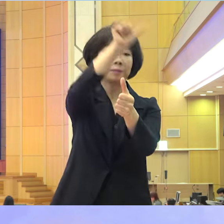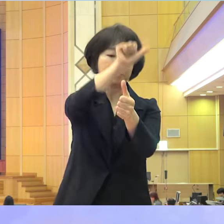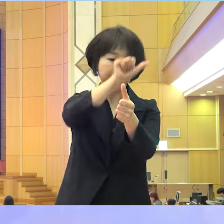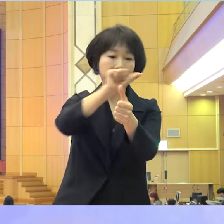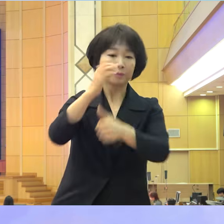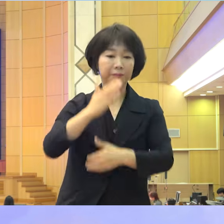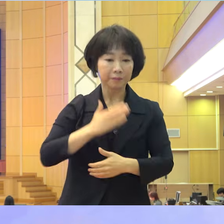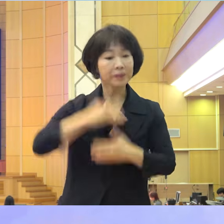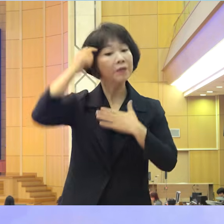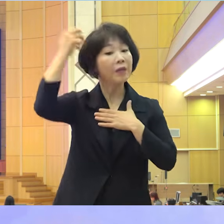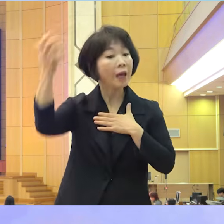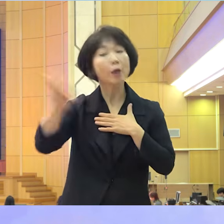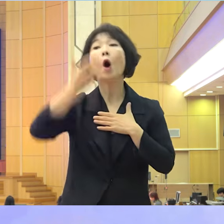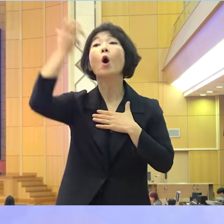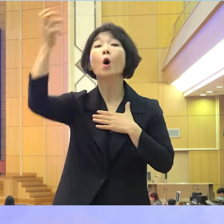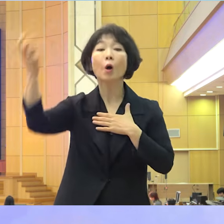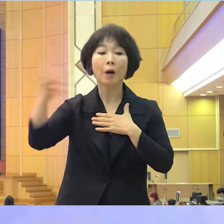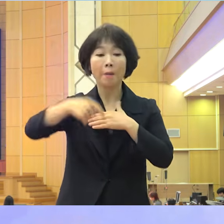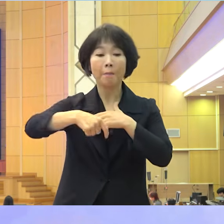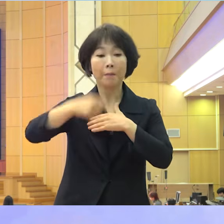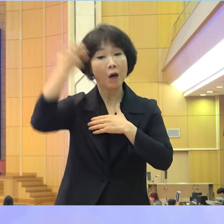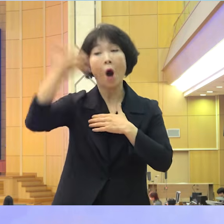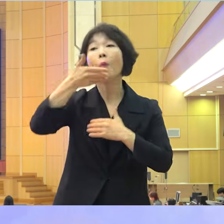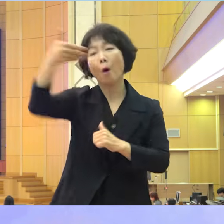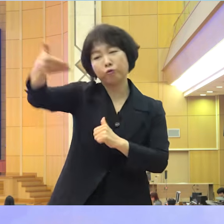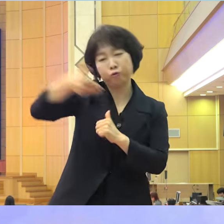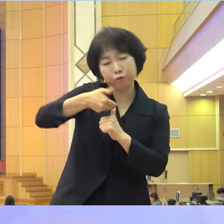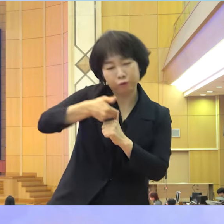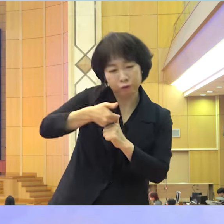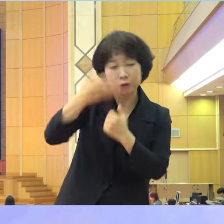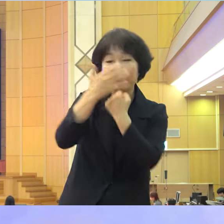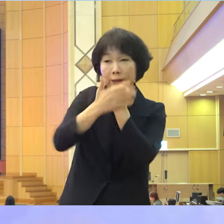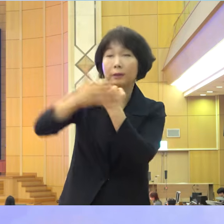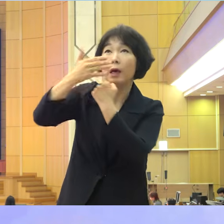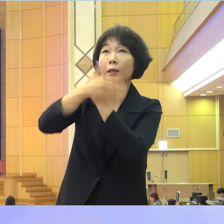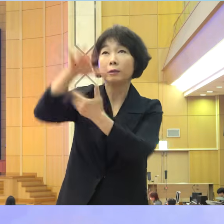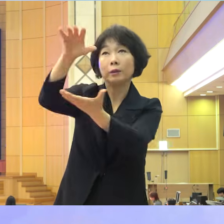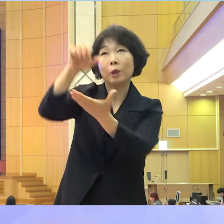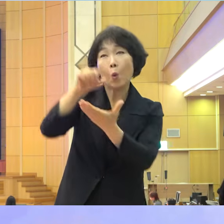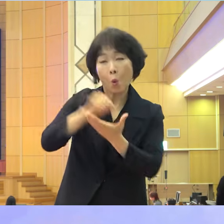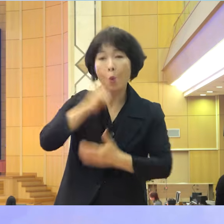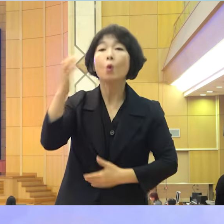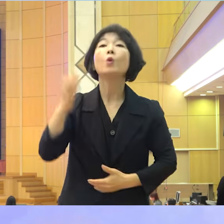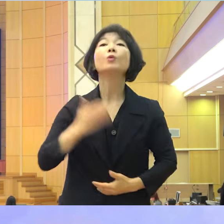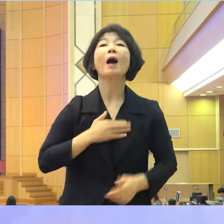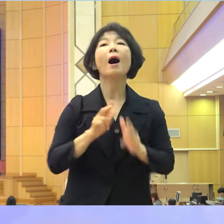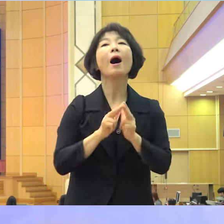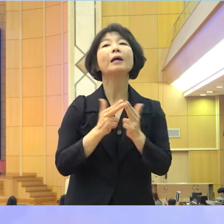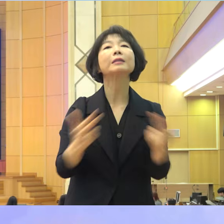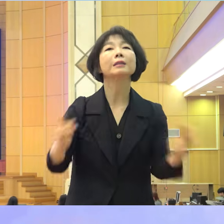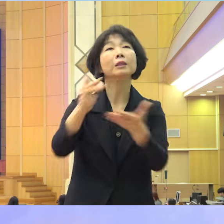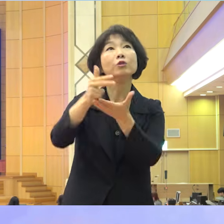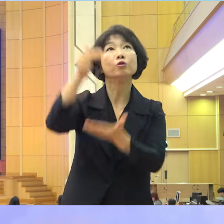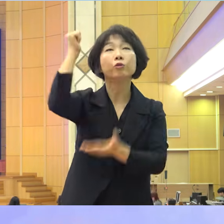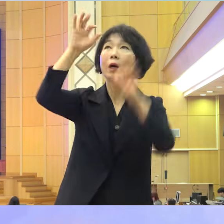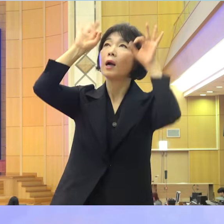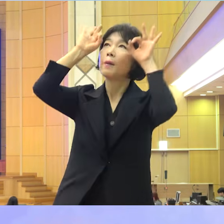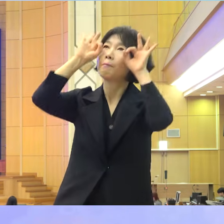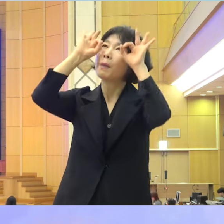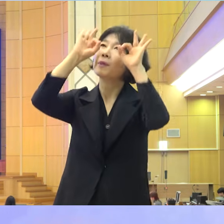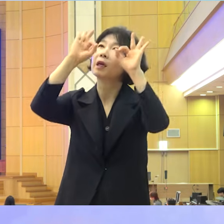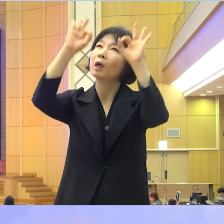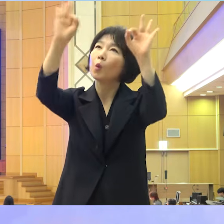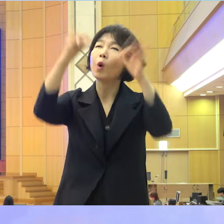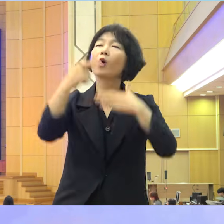방패시라. 내 영혼 먹이시는 그 은혜 누리고 나 아침이